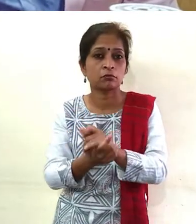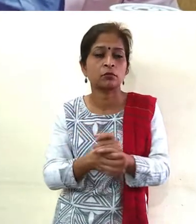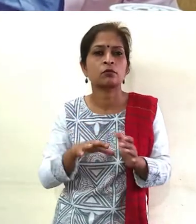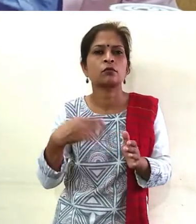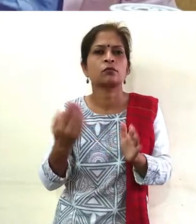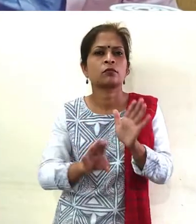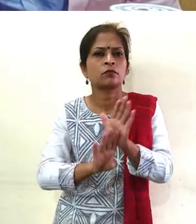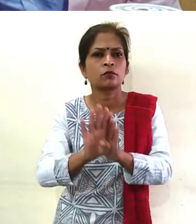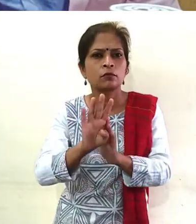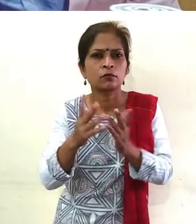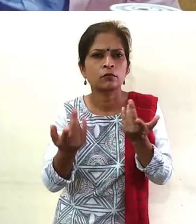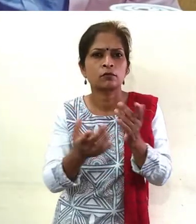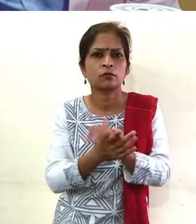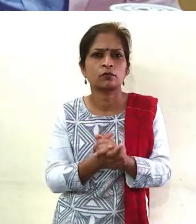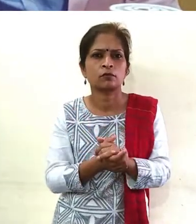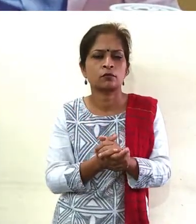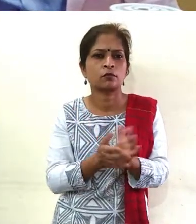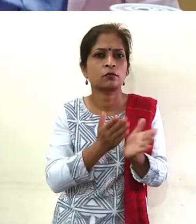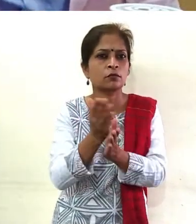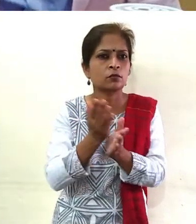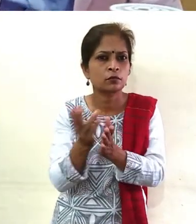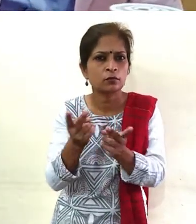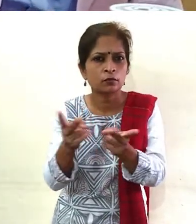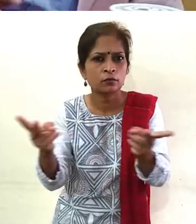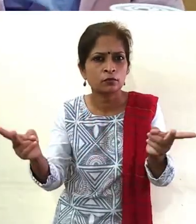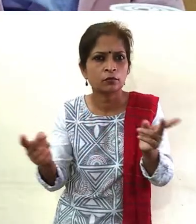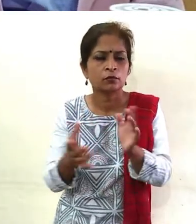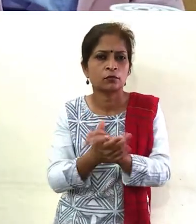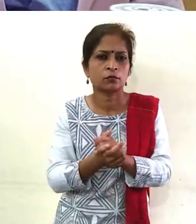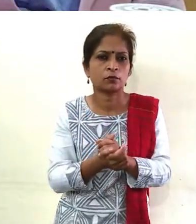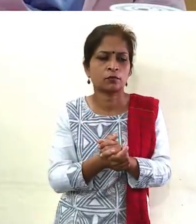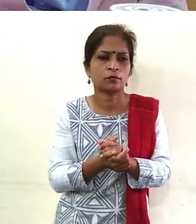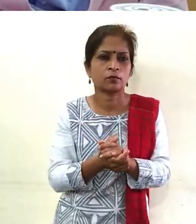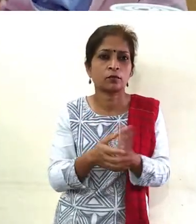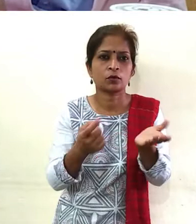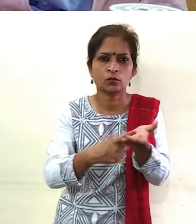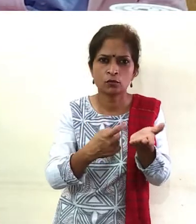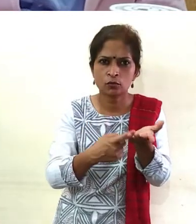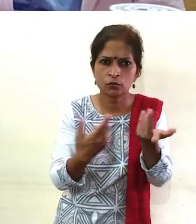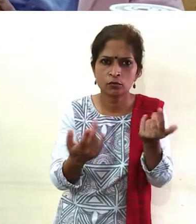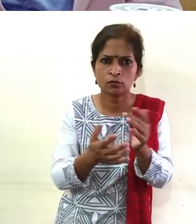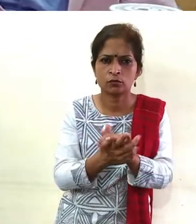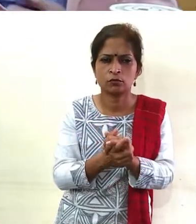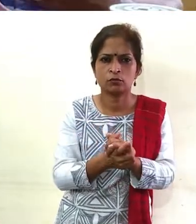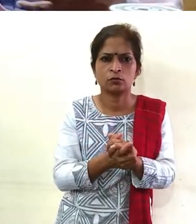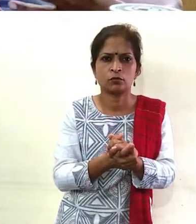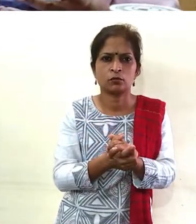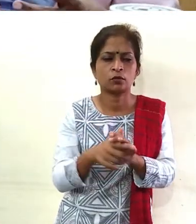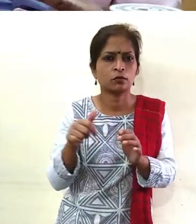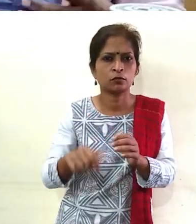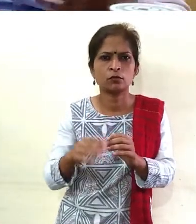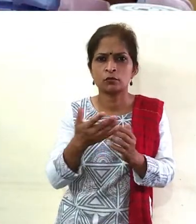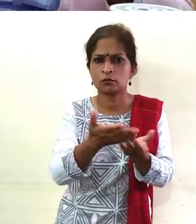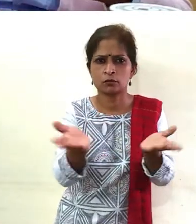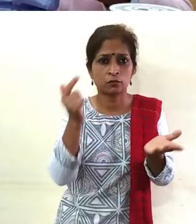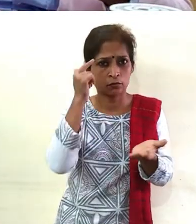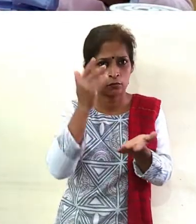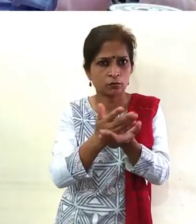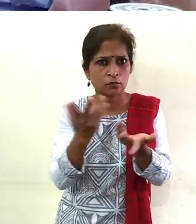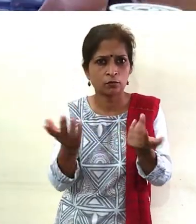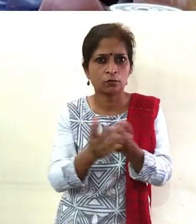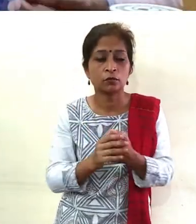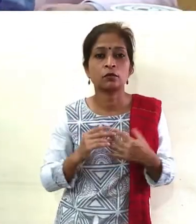तरह के हाइपोथेसिस है, एक ईव्स हाइपोथेसिस है और दूसरा है मल्टीफैक्टोरियल या मल्टीसेक्टोरियल। ऐसा माना जाता है